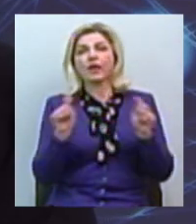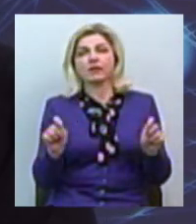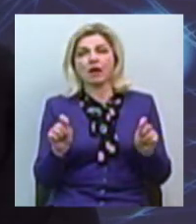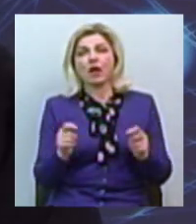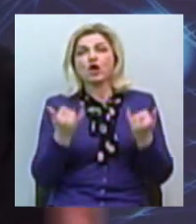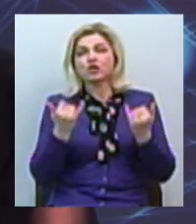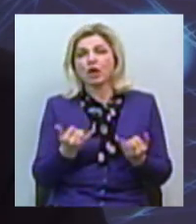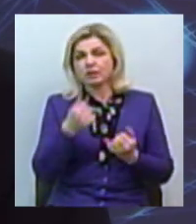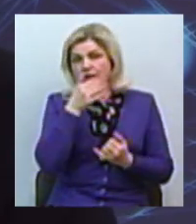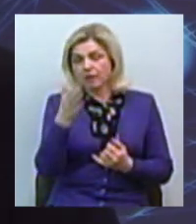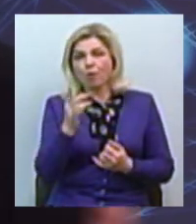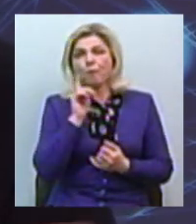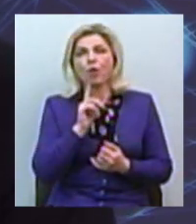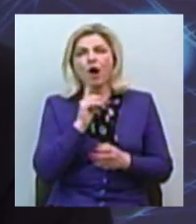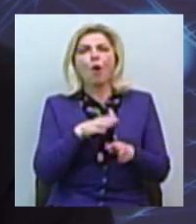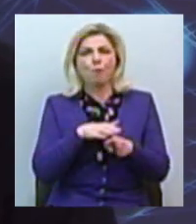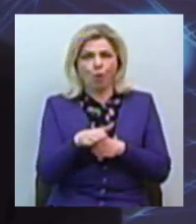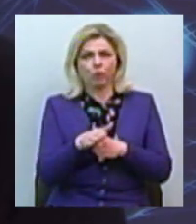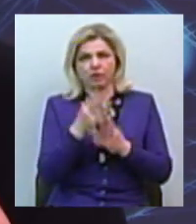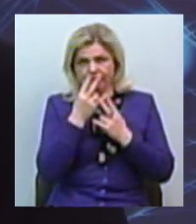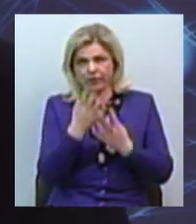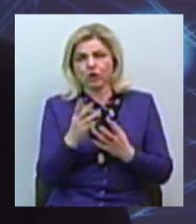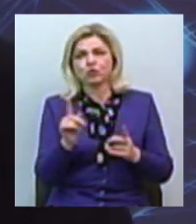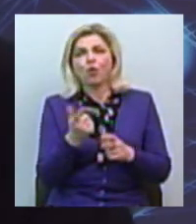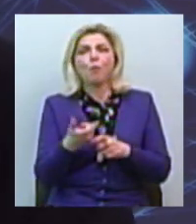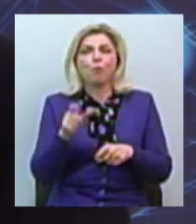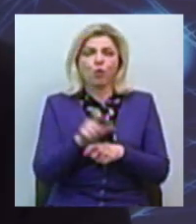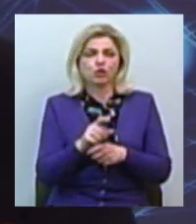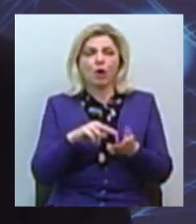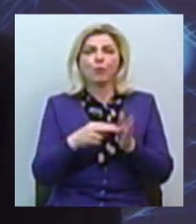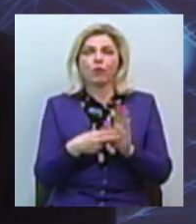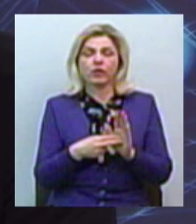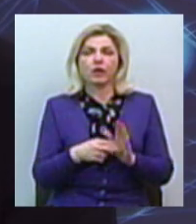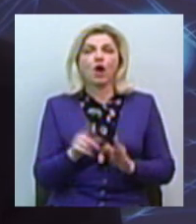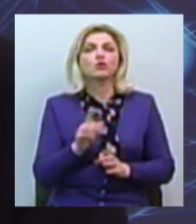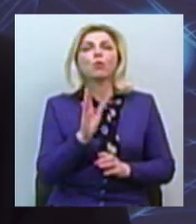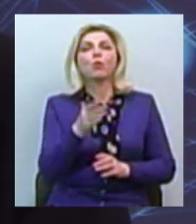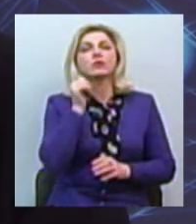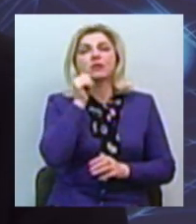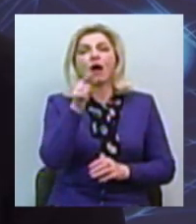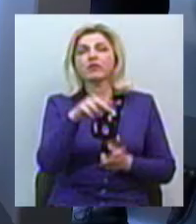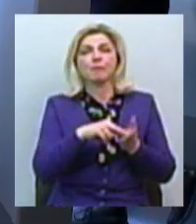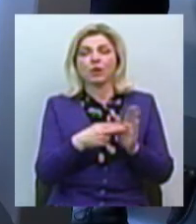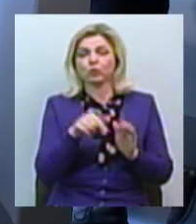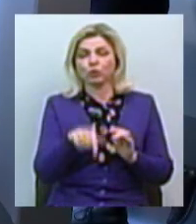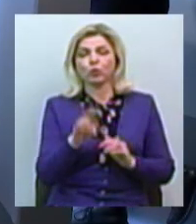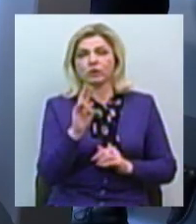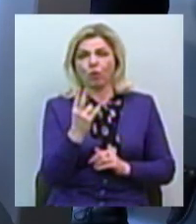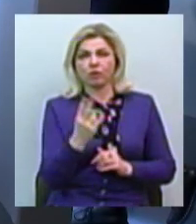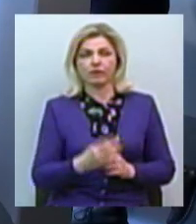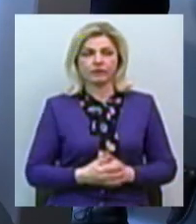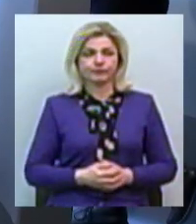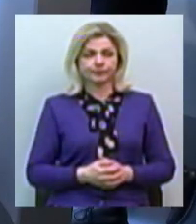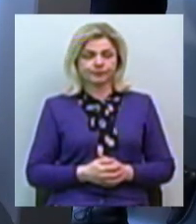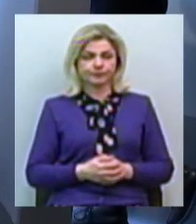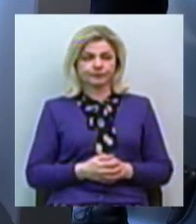не можемо ще судити повну картину, поки не побачимо більшу пул проєктів. А що ви плануєте завтра, до речі, Миколаїв? Ми плануємо ряд